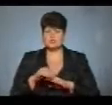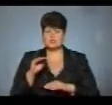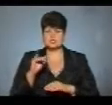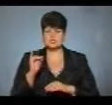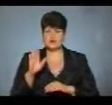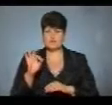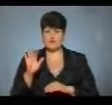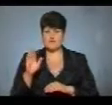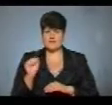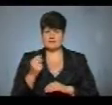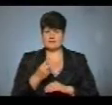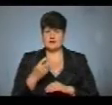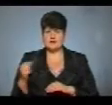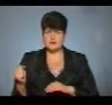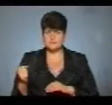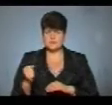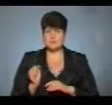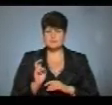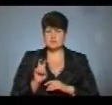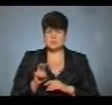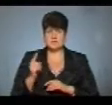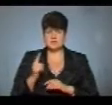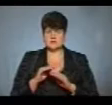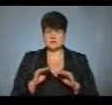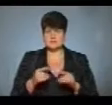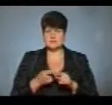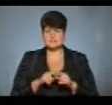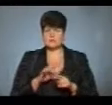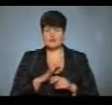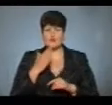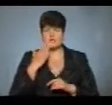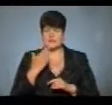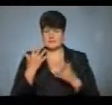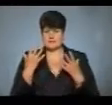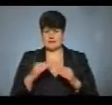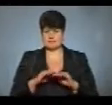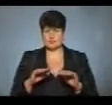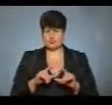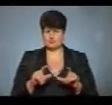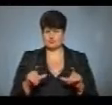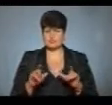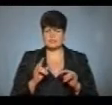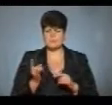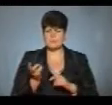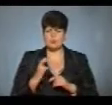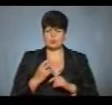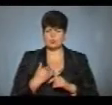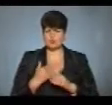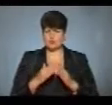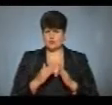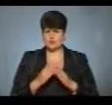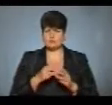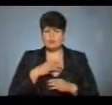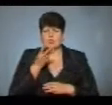2А. Пішли в перший садочок, і це мав бути практично наш останній день в садочку. Дитина приходить додому, і він нам просто рве